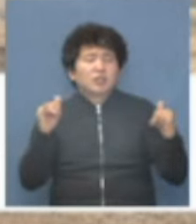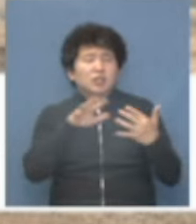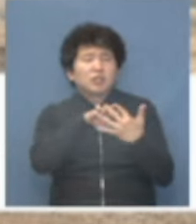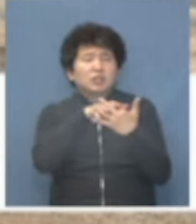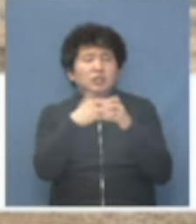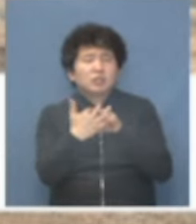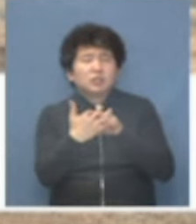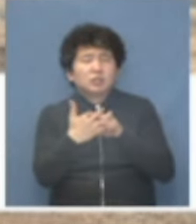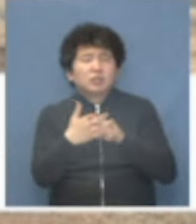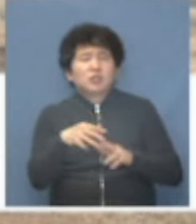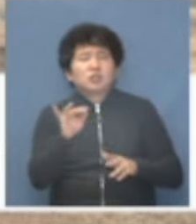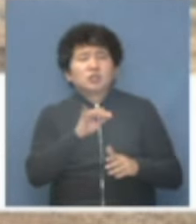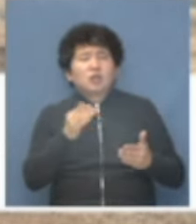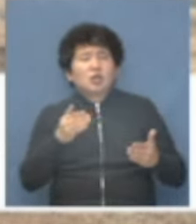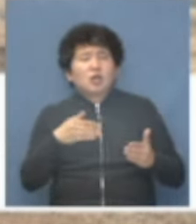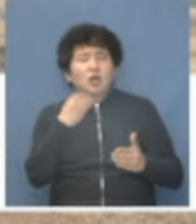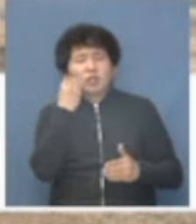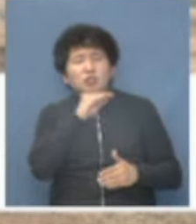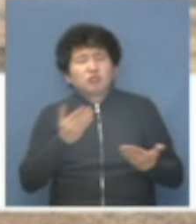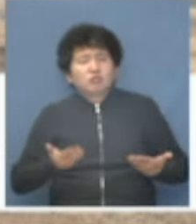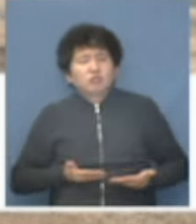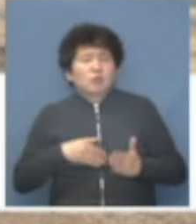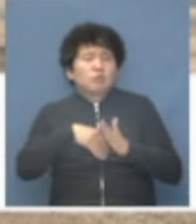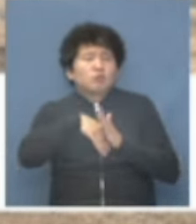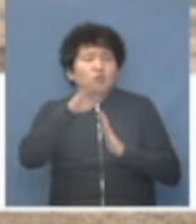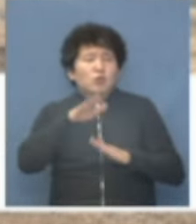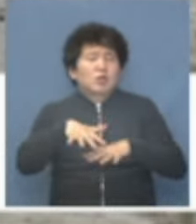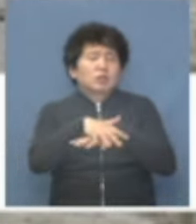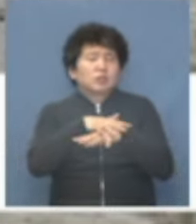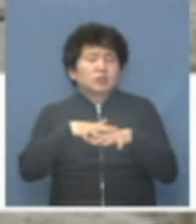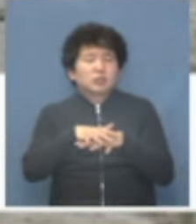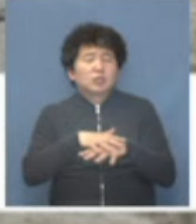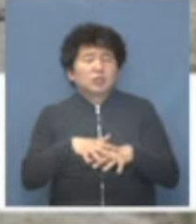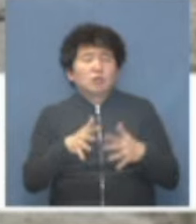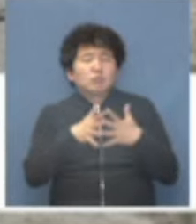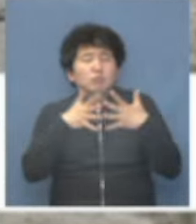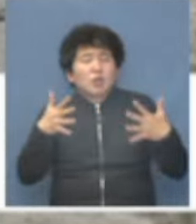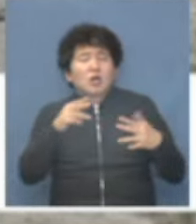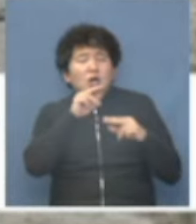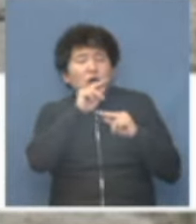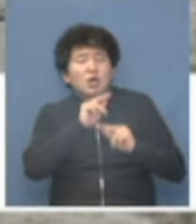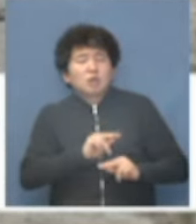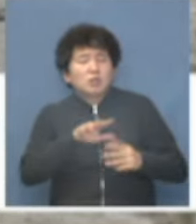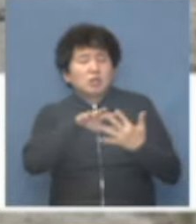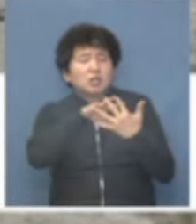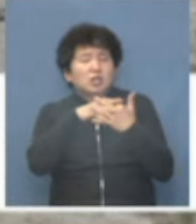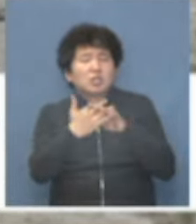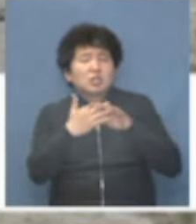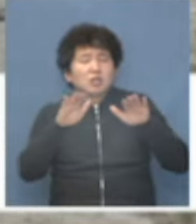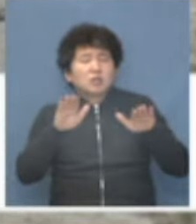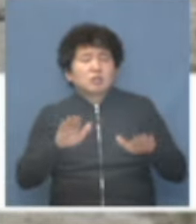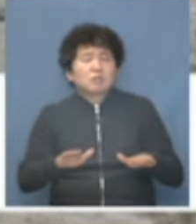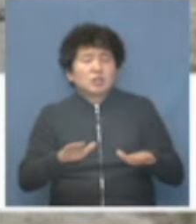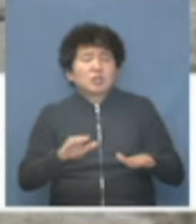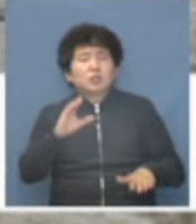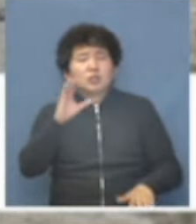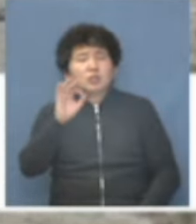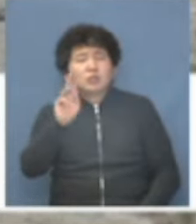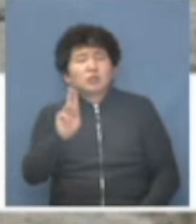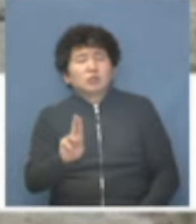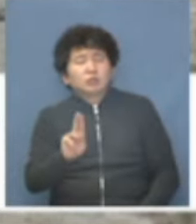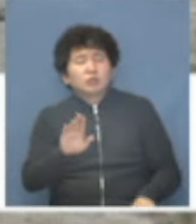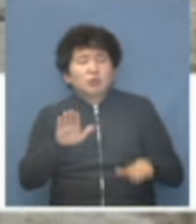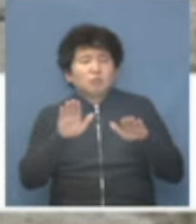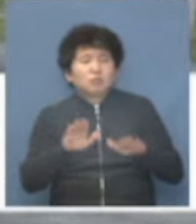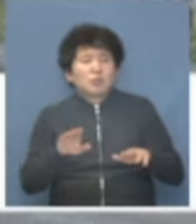благосостояния населения. В рамках госпрограмм проводится большая работа в сельской местности. Строятся соцобъекты,